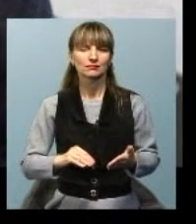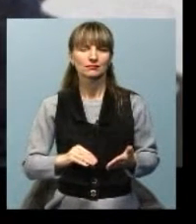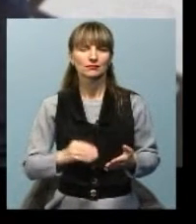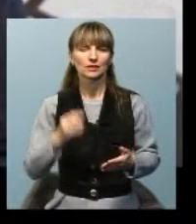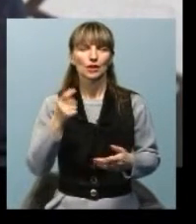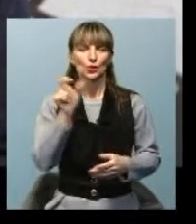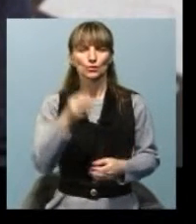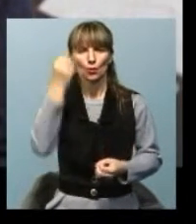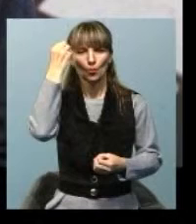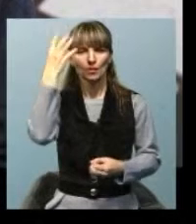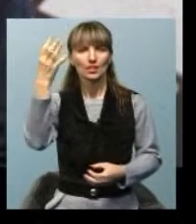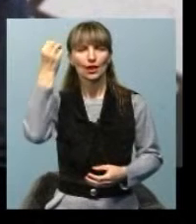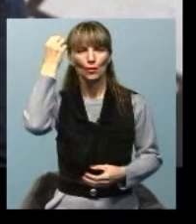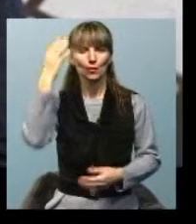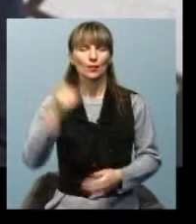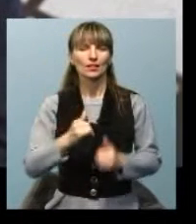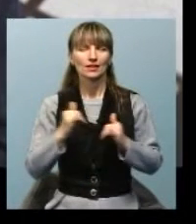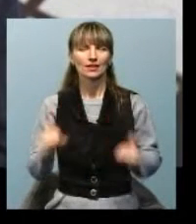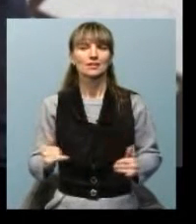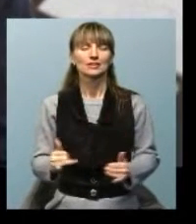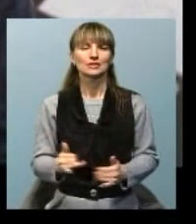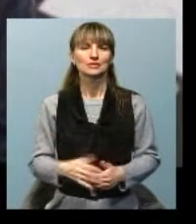умнеют. Они будут умными.